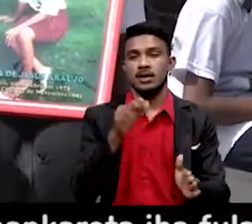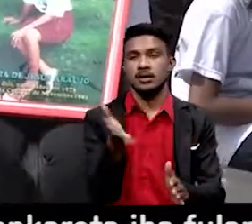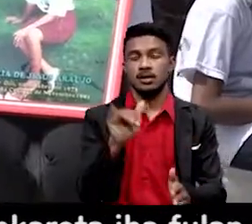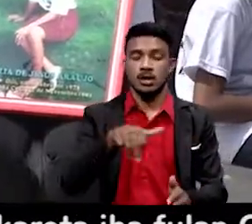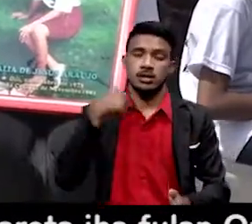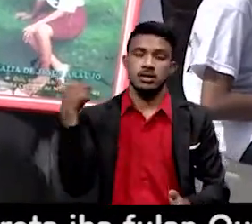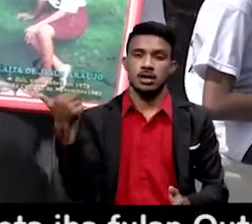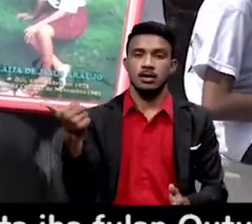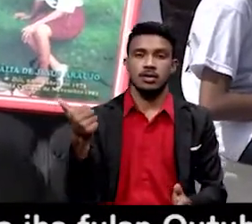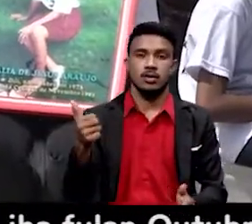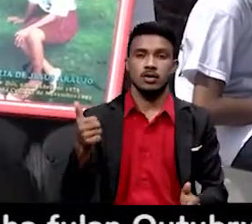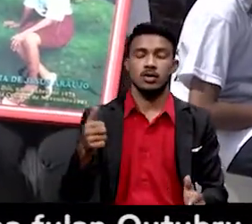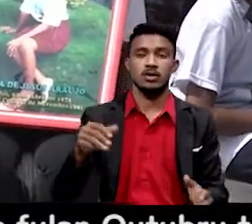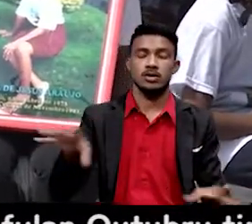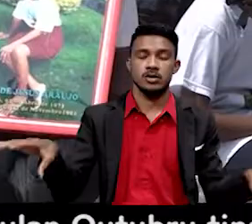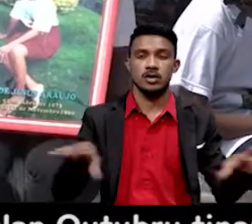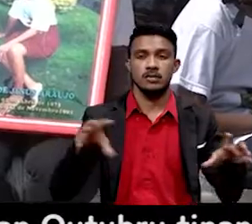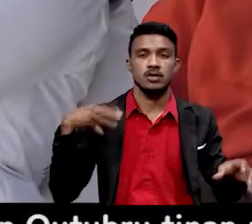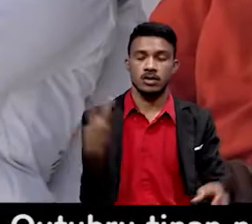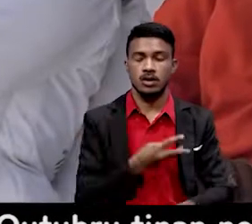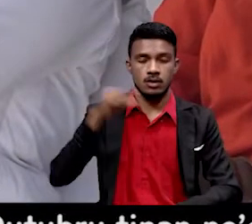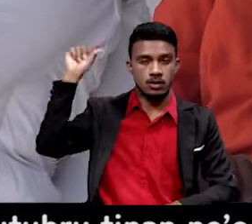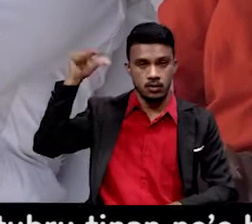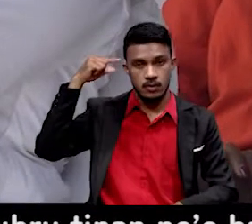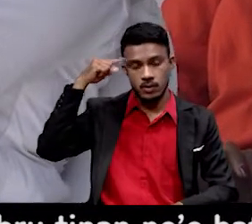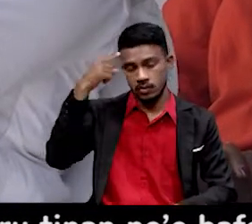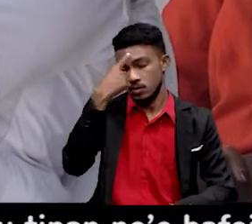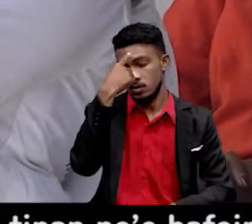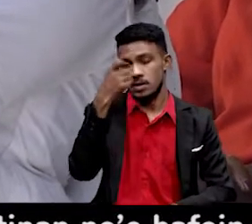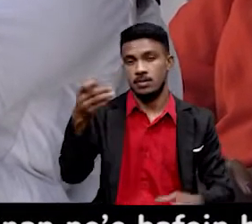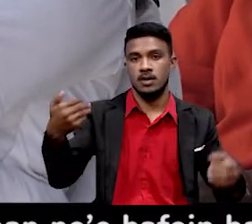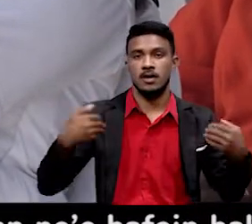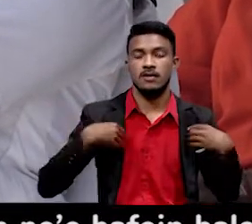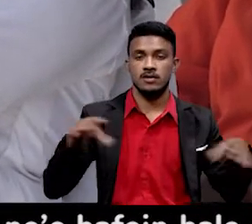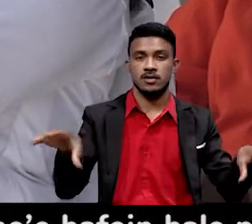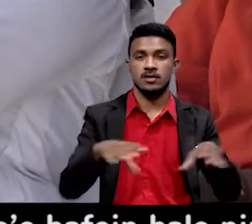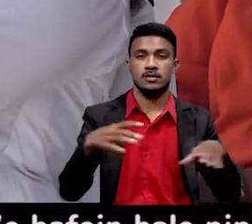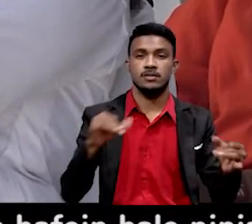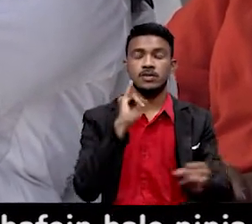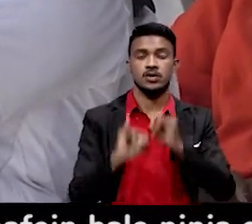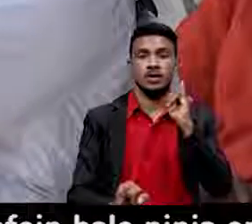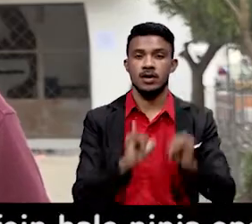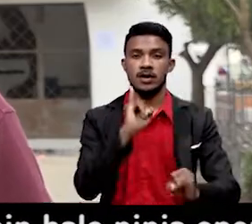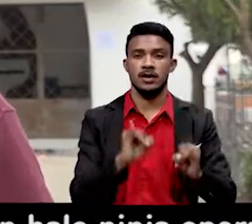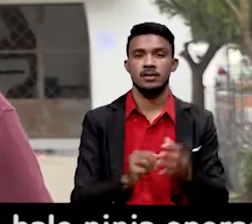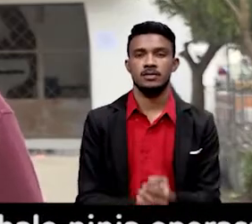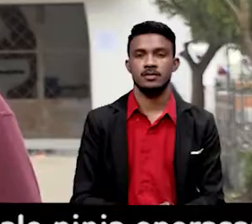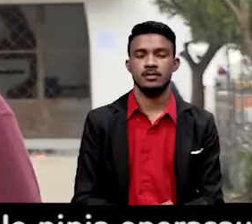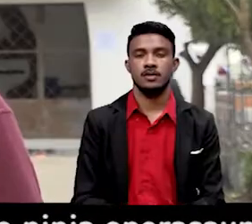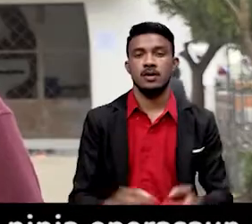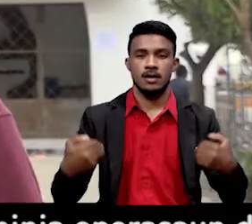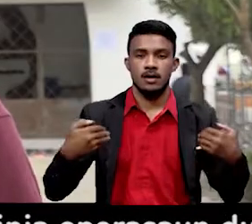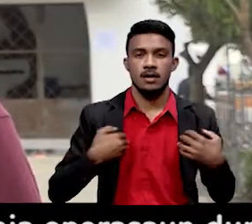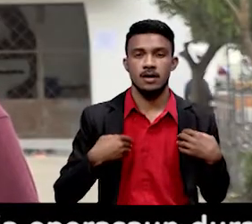Kompetensia, itene governo nia, tambah, e a competência jurídica, e a